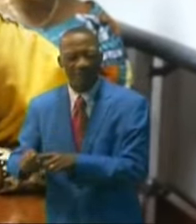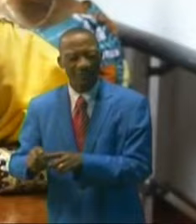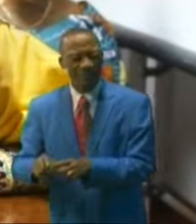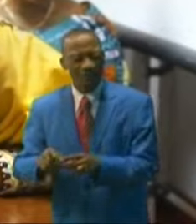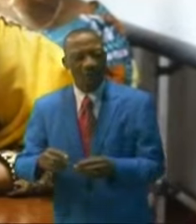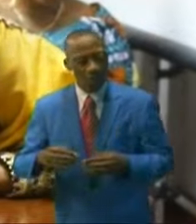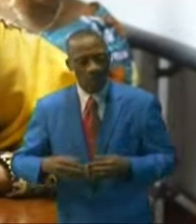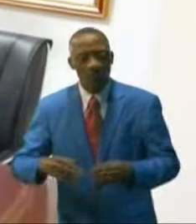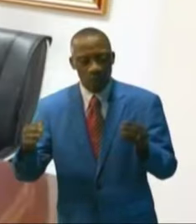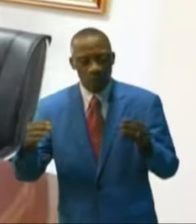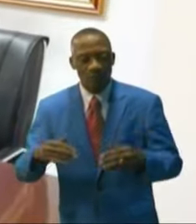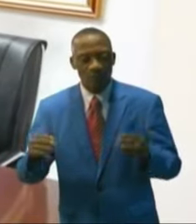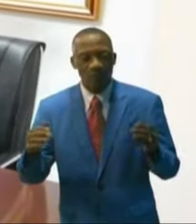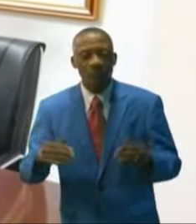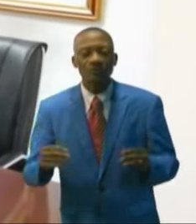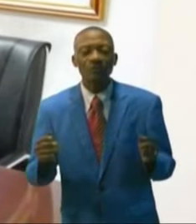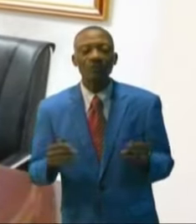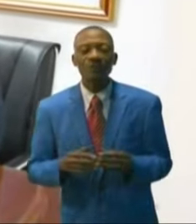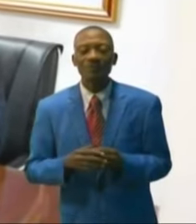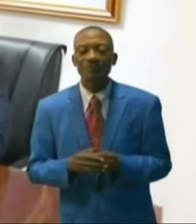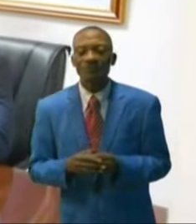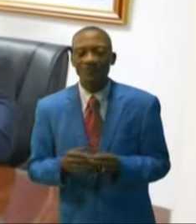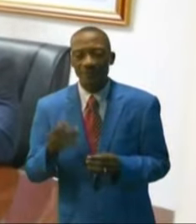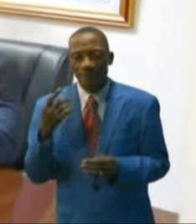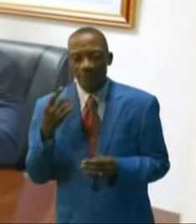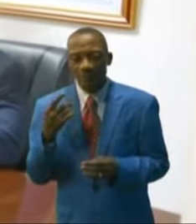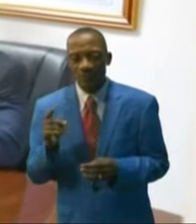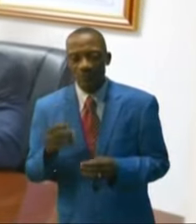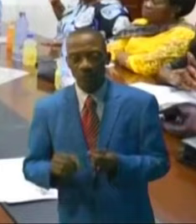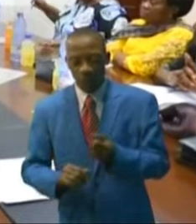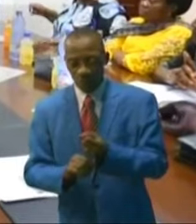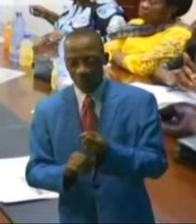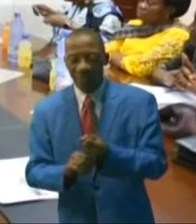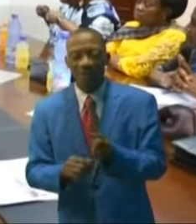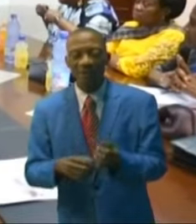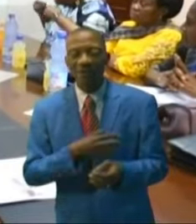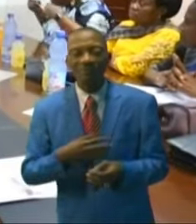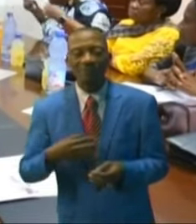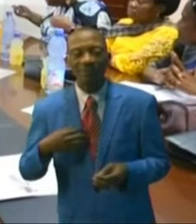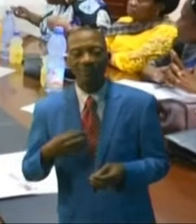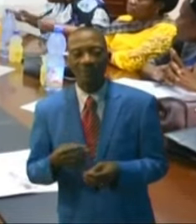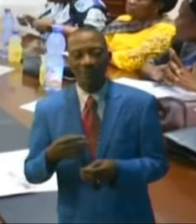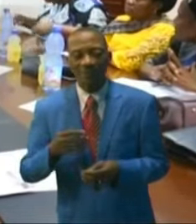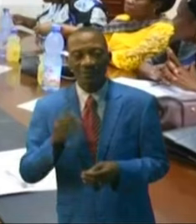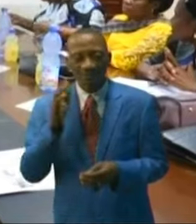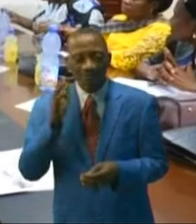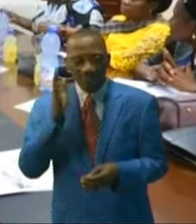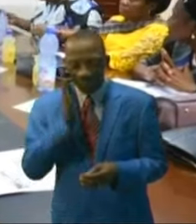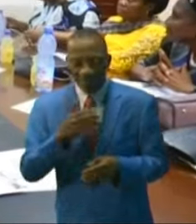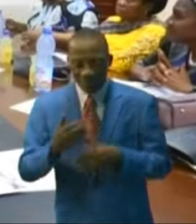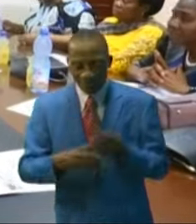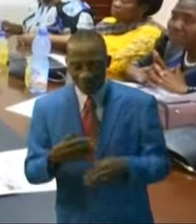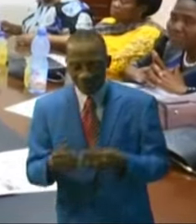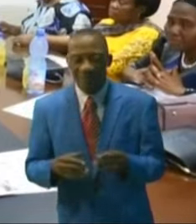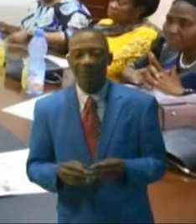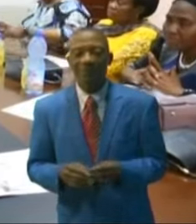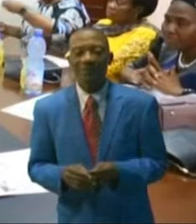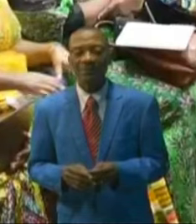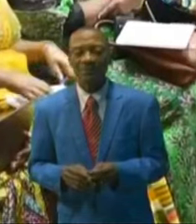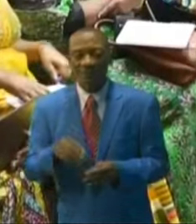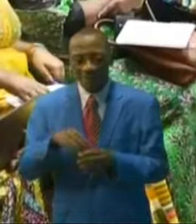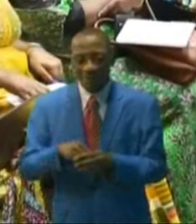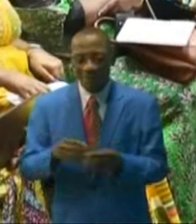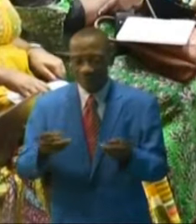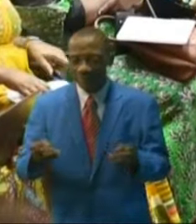Leur participation sur le terrain pour entrer en contact direct avec les femmes victimes et ex-combattants dans les sols